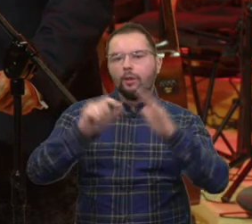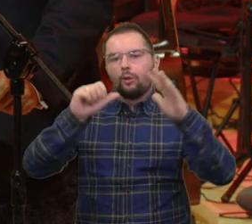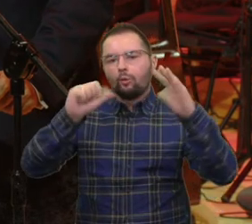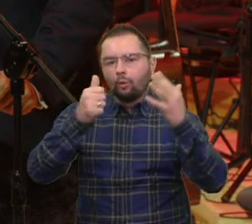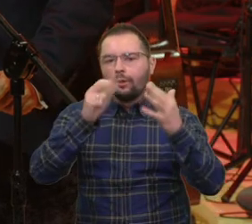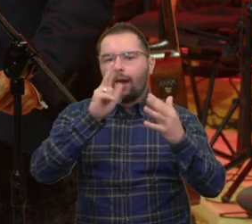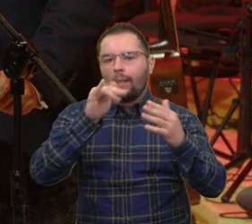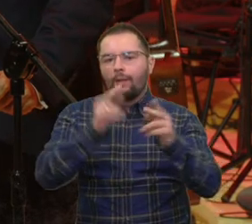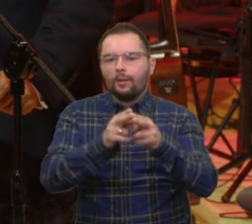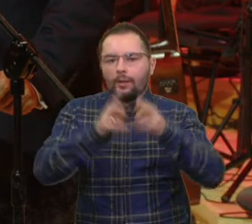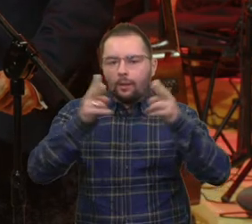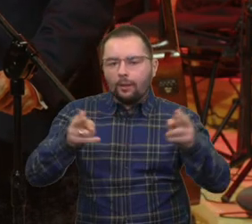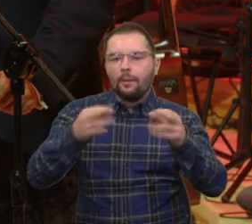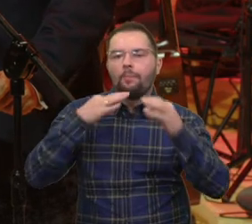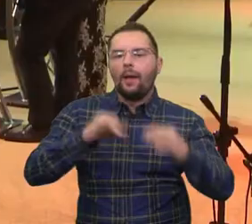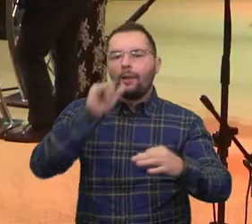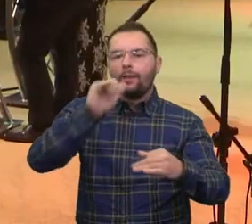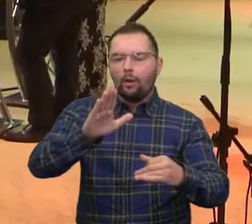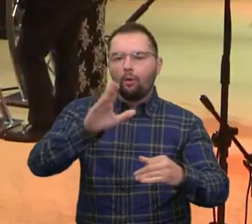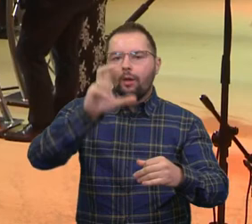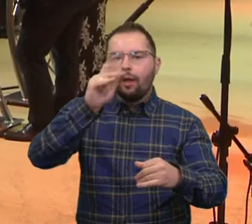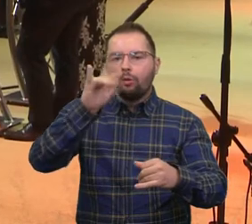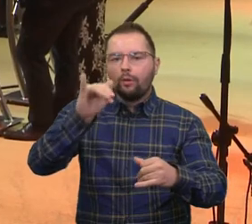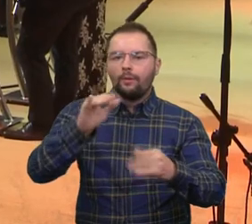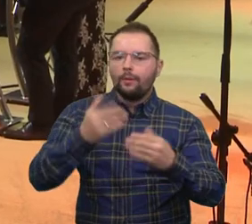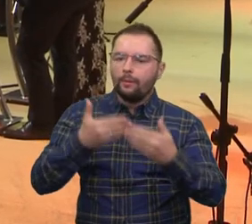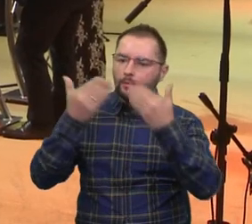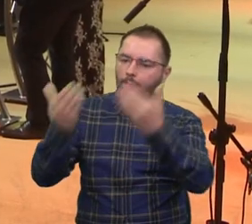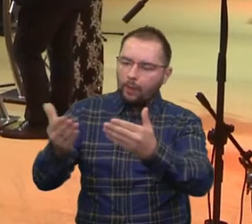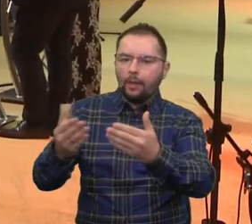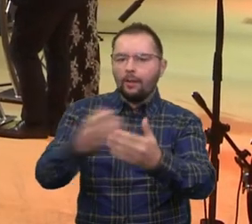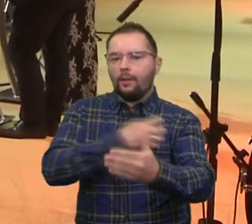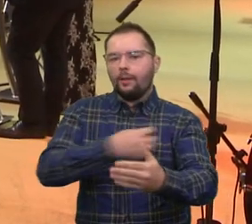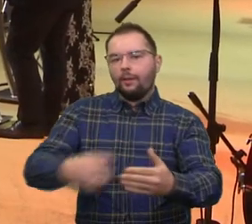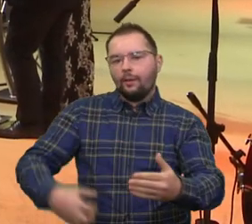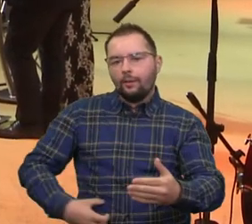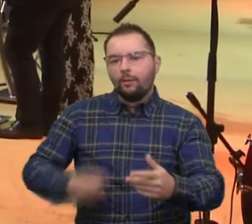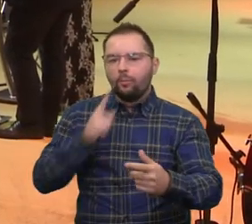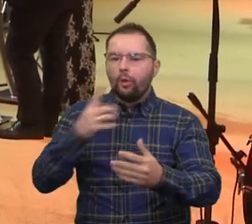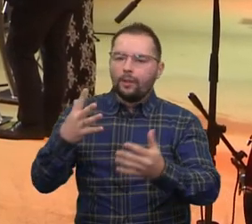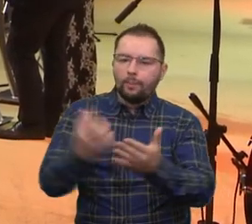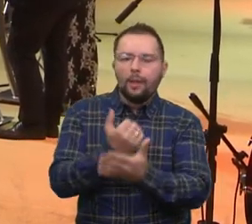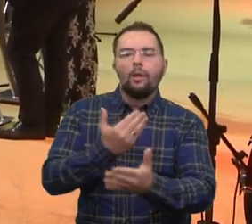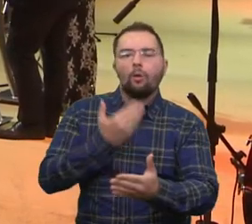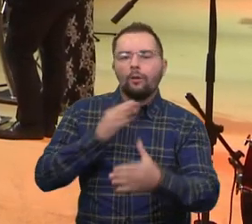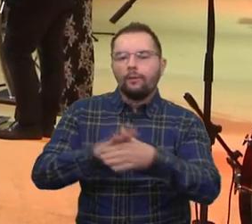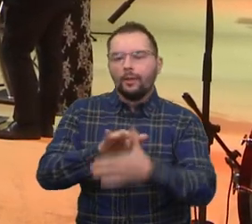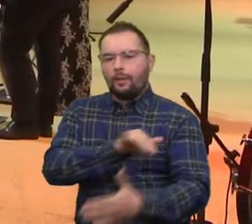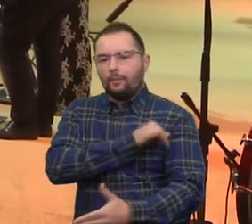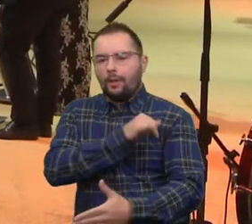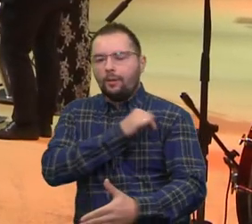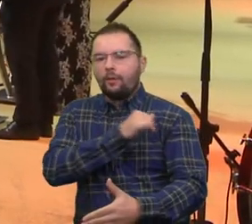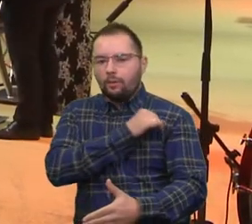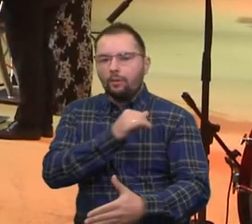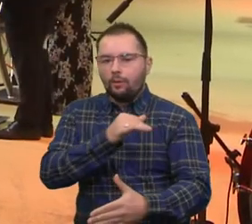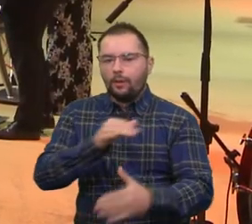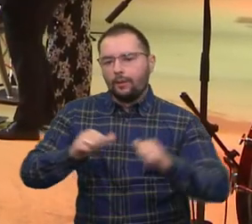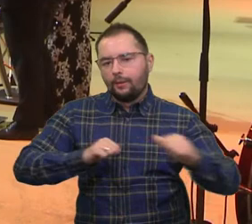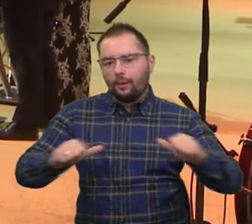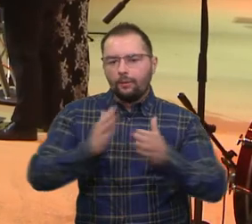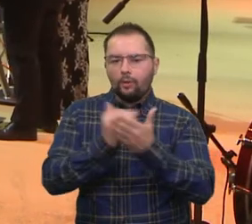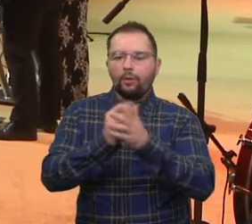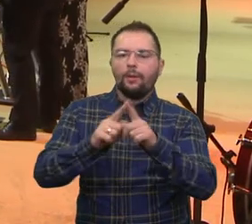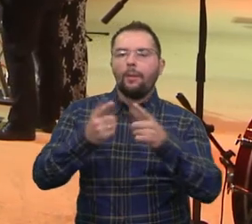kadencji Jakuba Chełstowskiego. Na ręce pana marszałka kierujemy powitania do członków Zarządu Województwa Śląskiego szóstej kadencji. Miło nam państwa